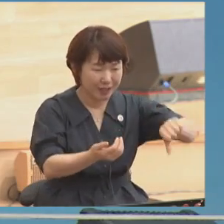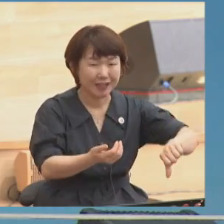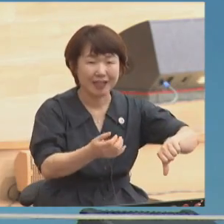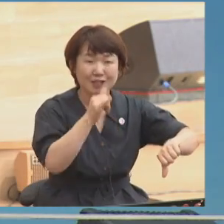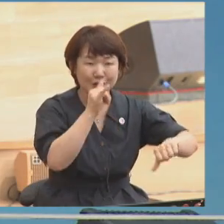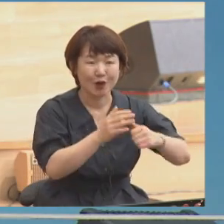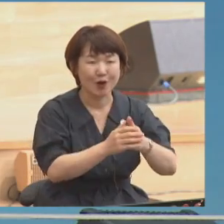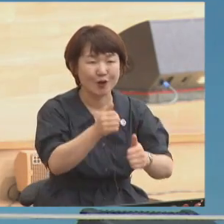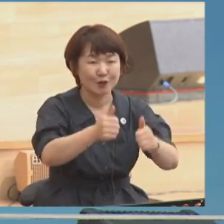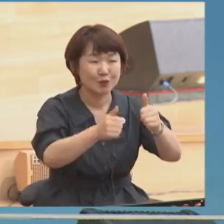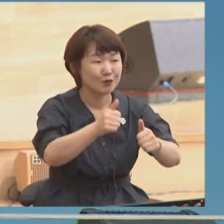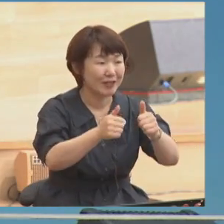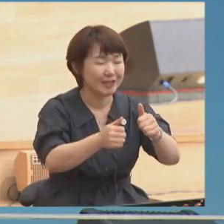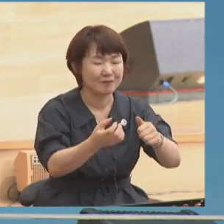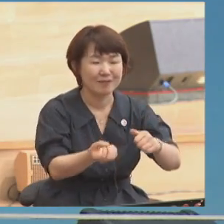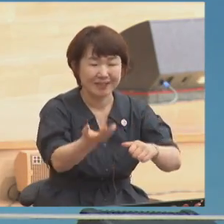또 지는 자가 있어요. 그런데